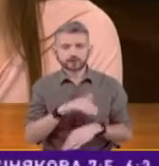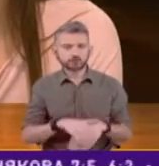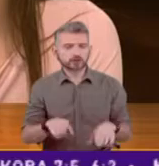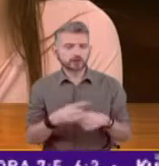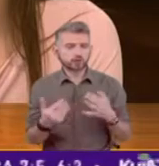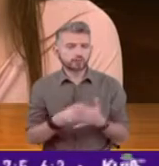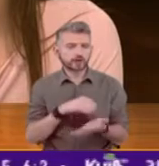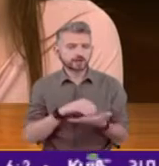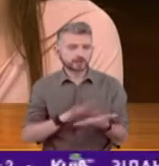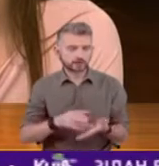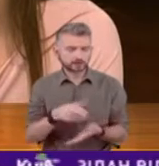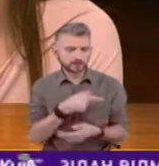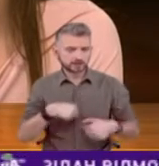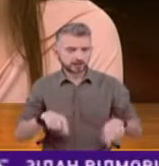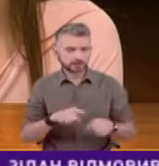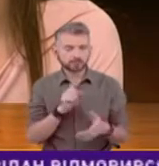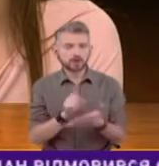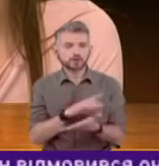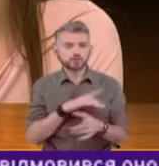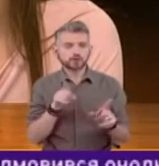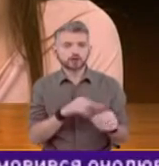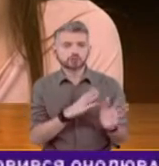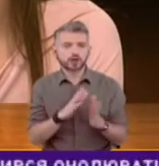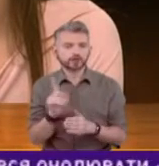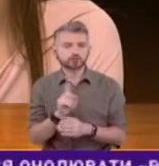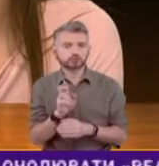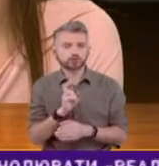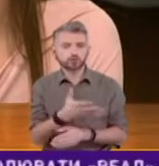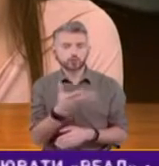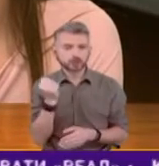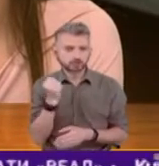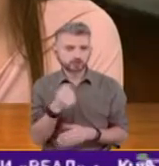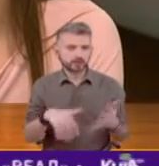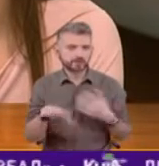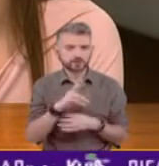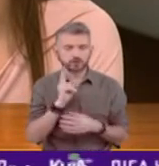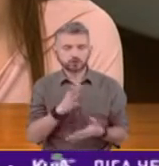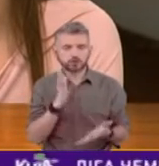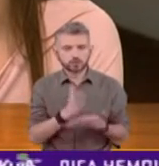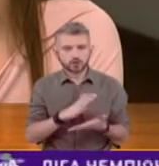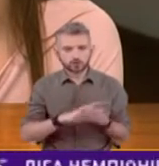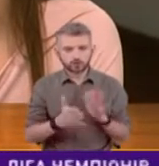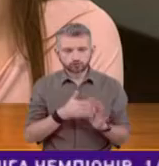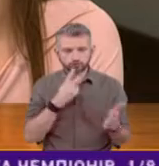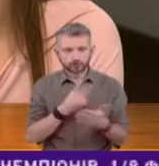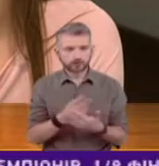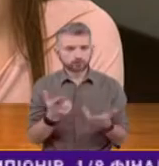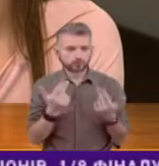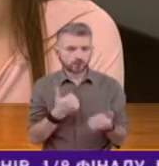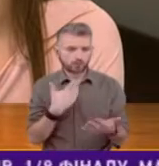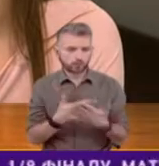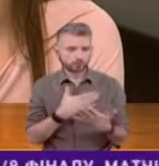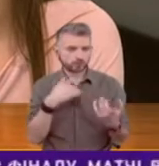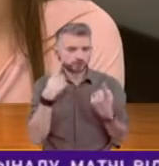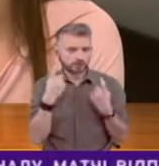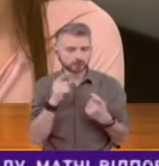нова реєстрація для нас. Просто має бути теж механізм, щоб її отримали, ну, всі, хто має охоту, і показали, що да, ось мої